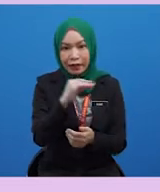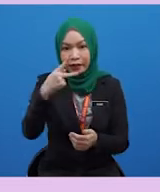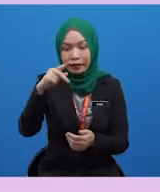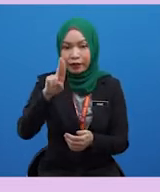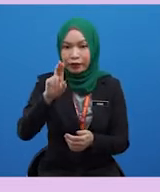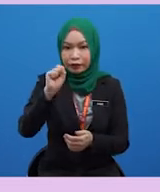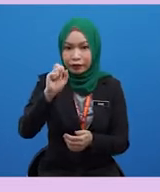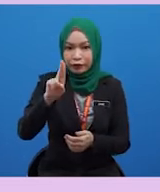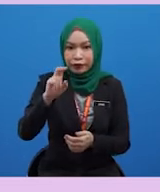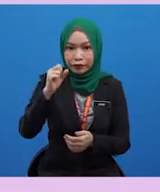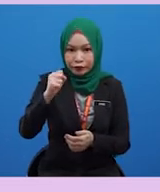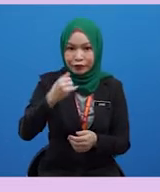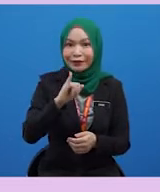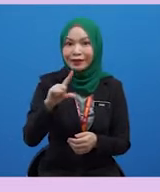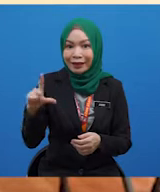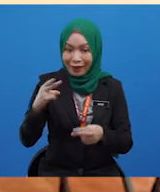Pulau Redang.